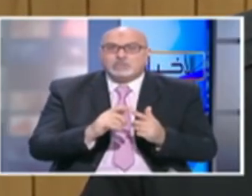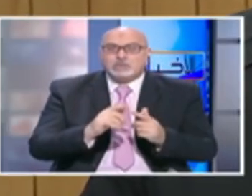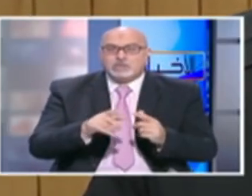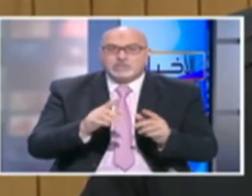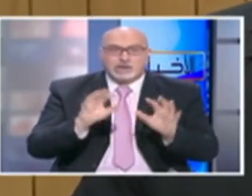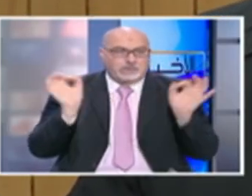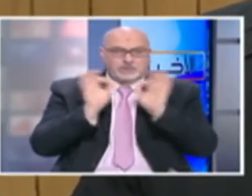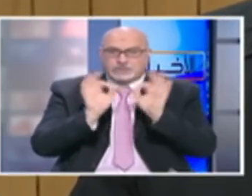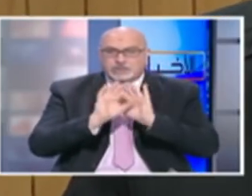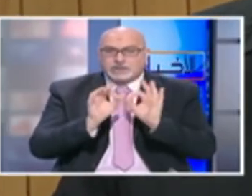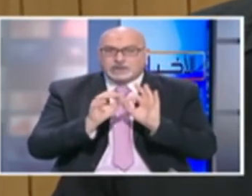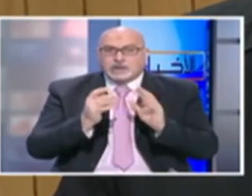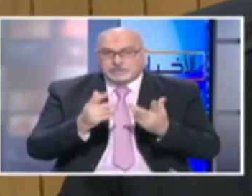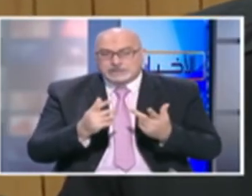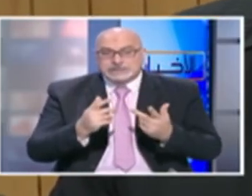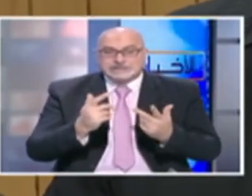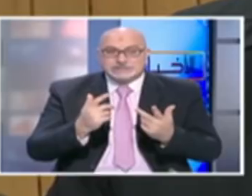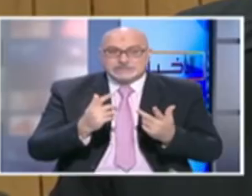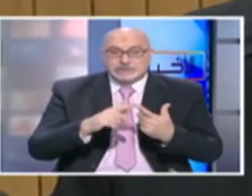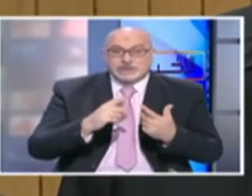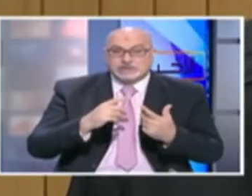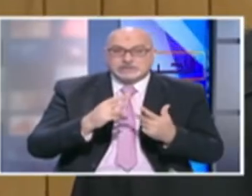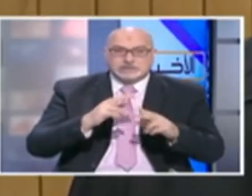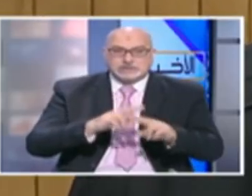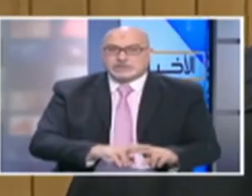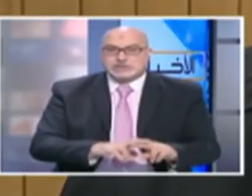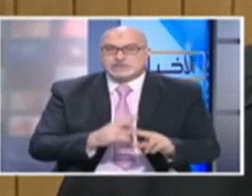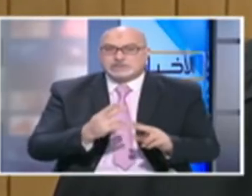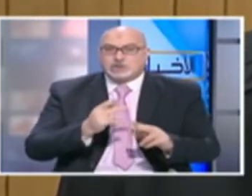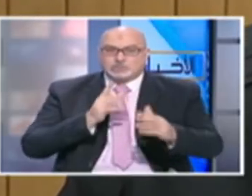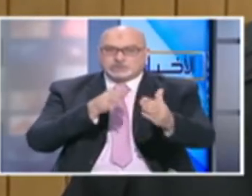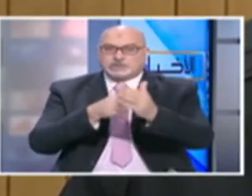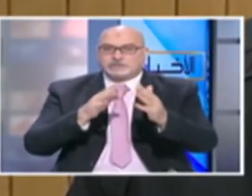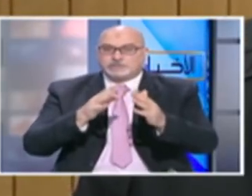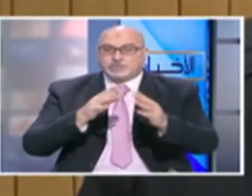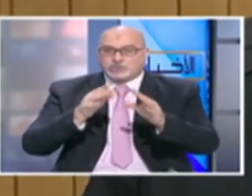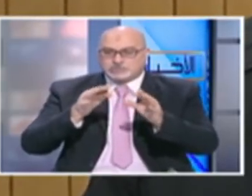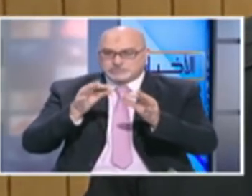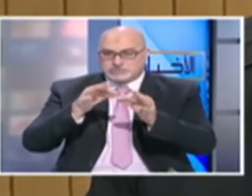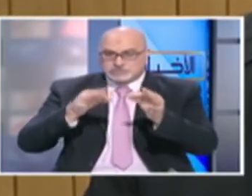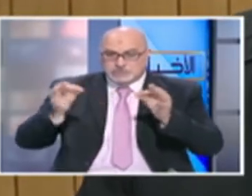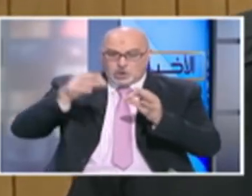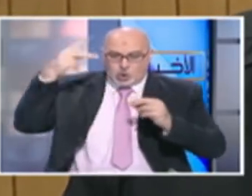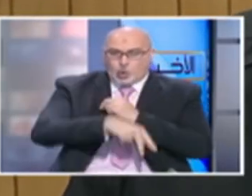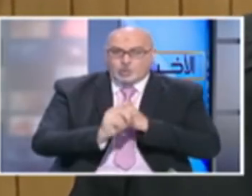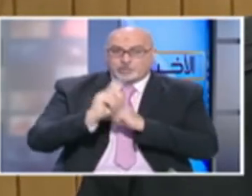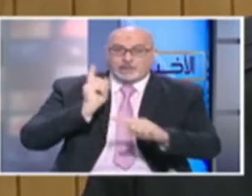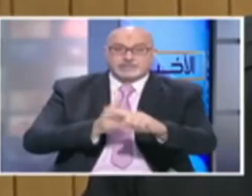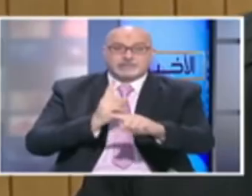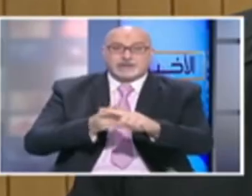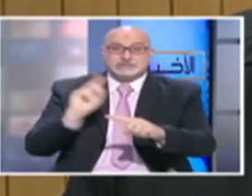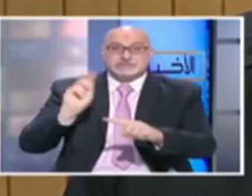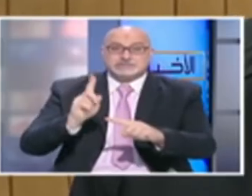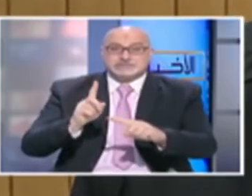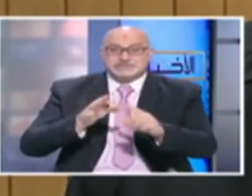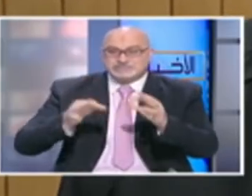موجودة ولكن انخفضت كثيرا. الهدف تاعنا هو الآن منع السلالة بما أنها في الجزائر منع أنها